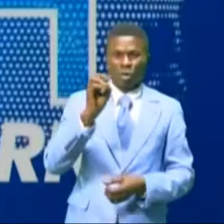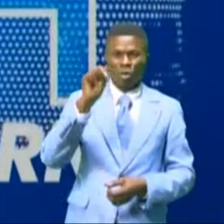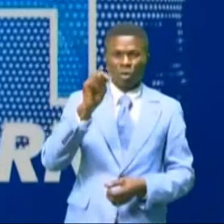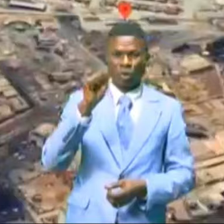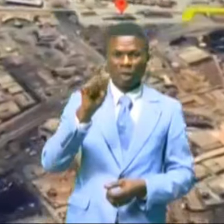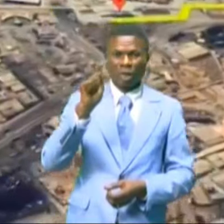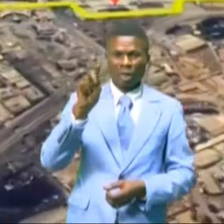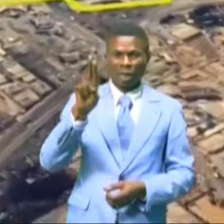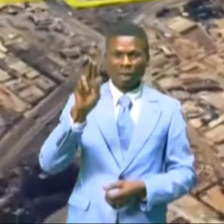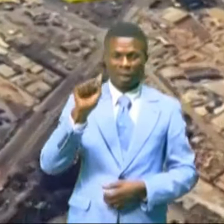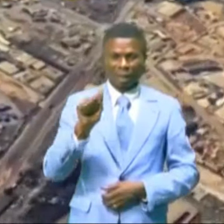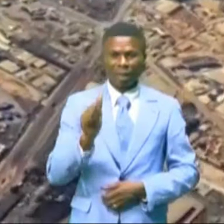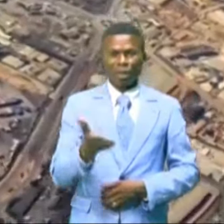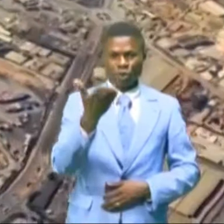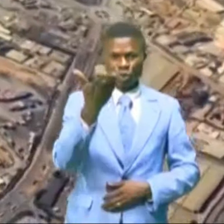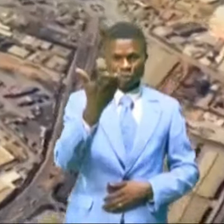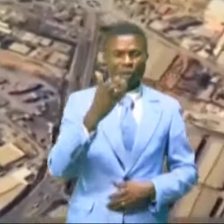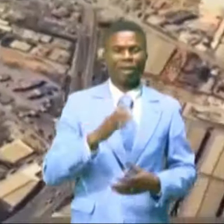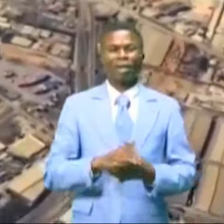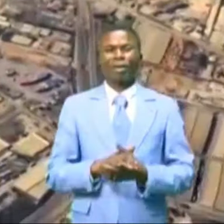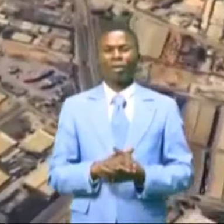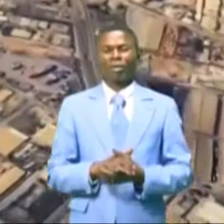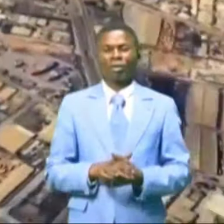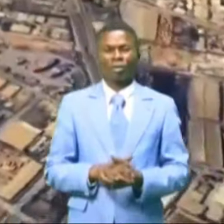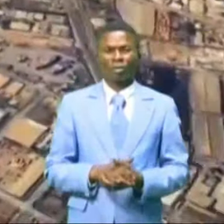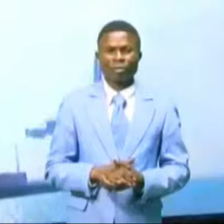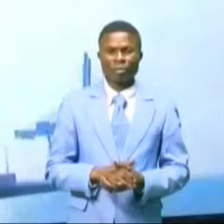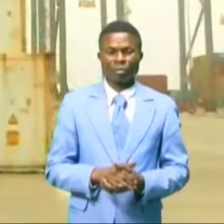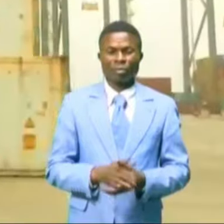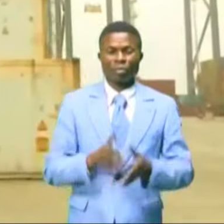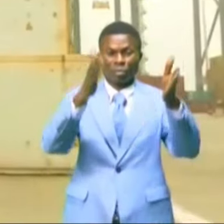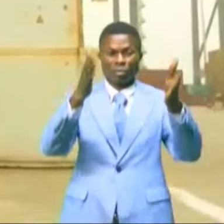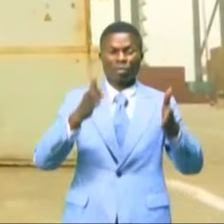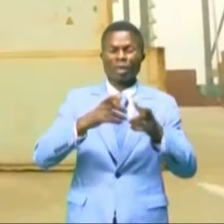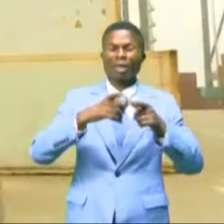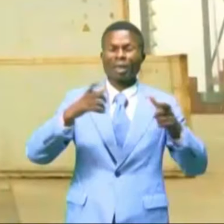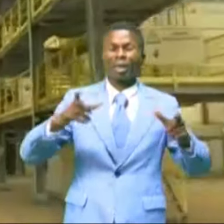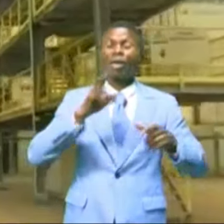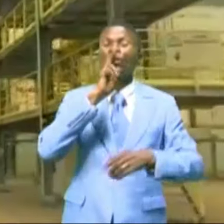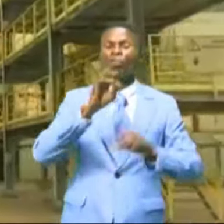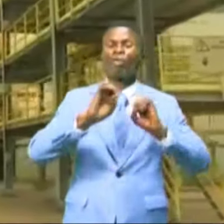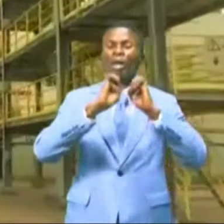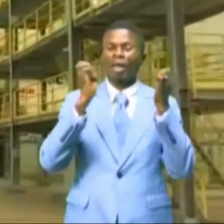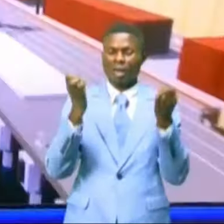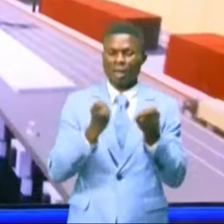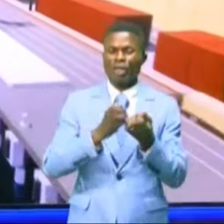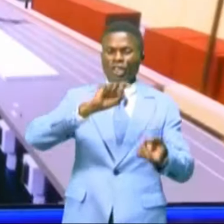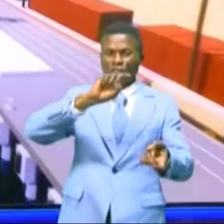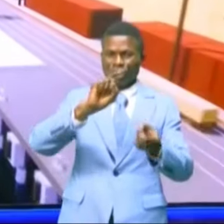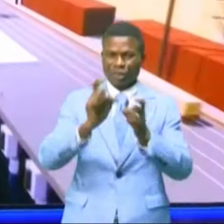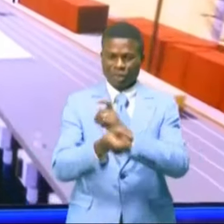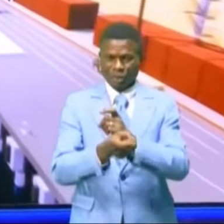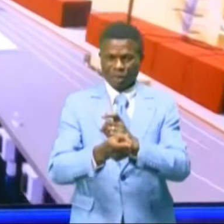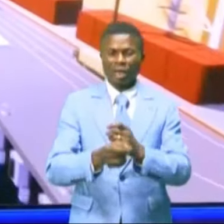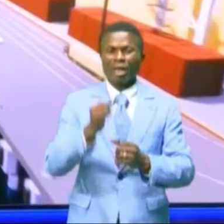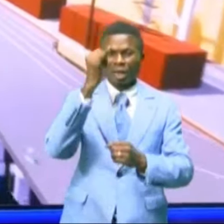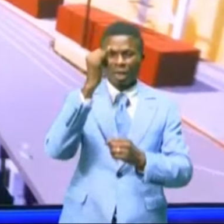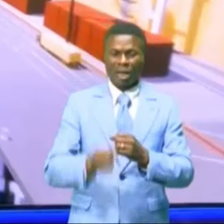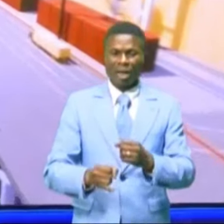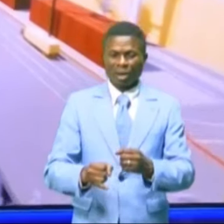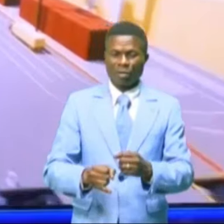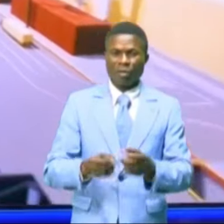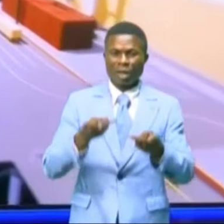Mabiala. Matadi Corridor terminaux à conteneurs se veut une entreprise qui puisse transformer le terminal du port